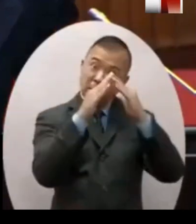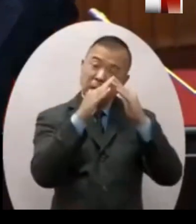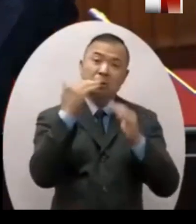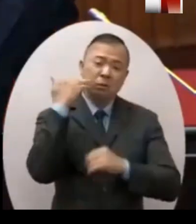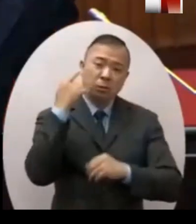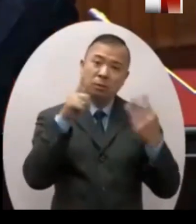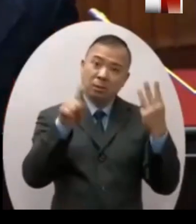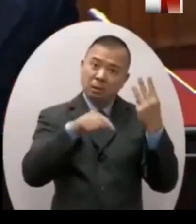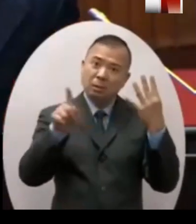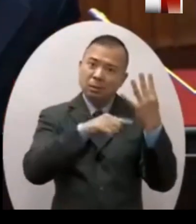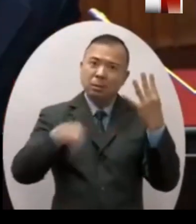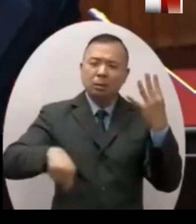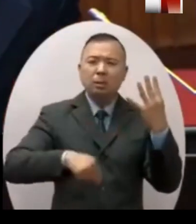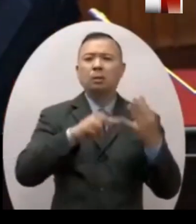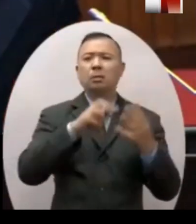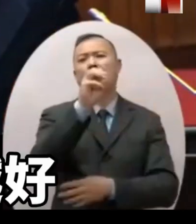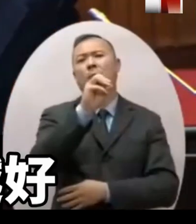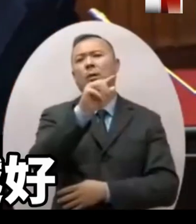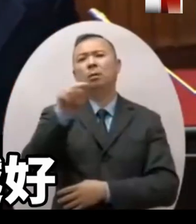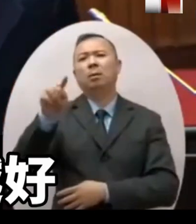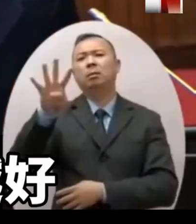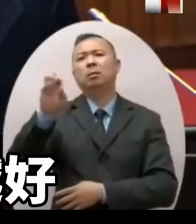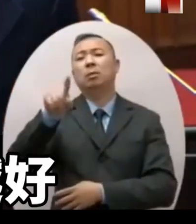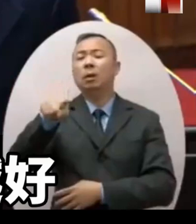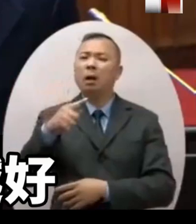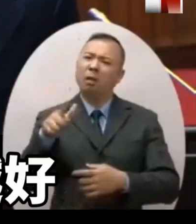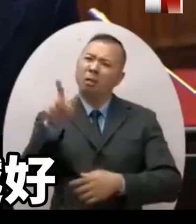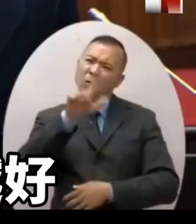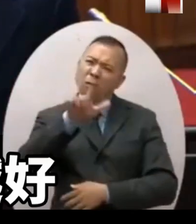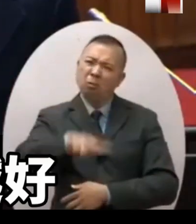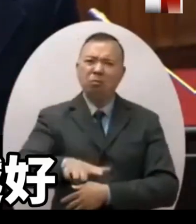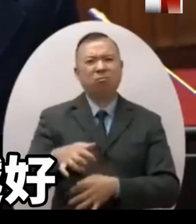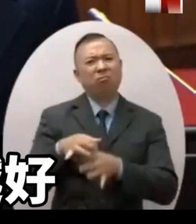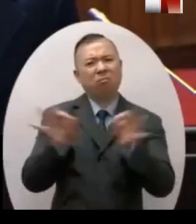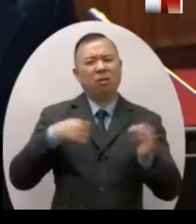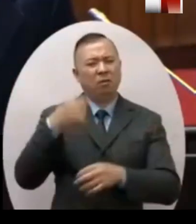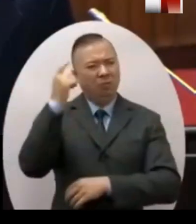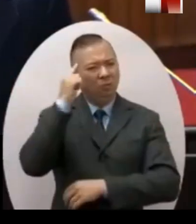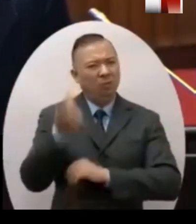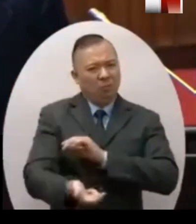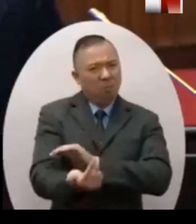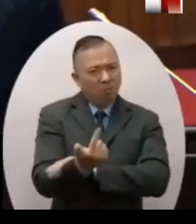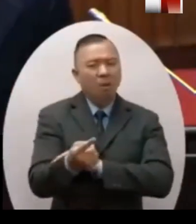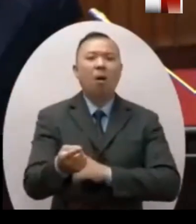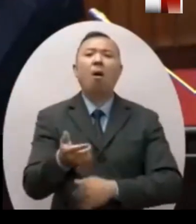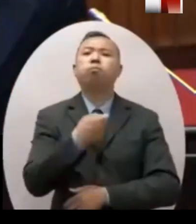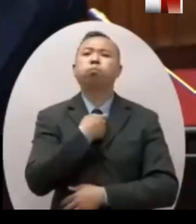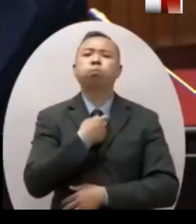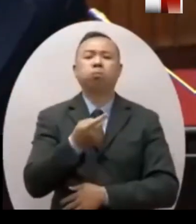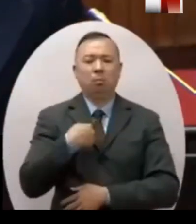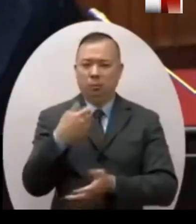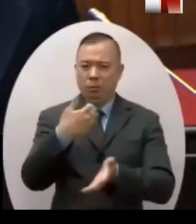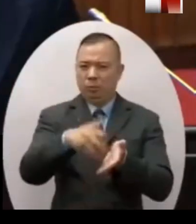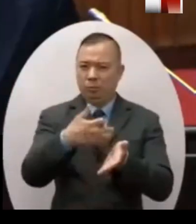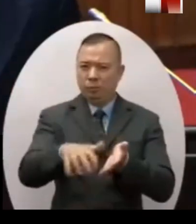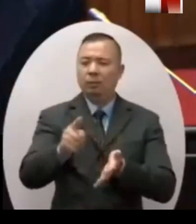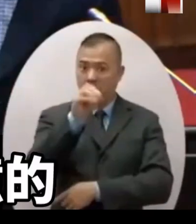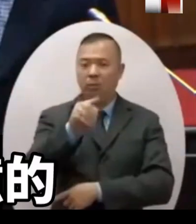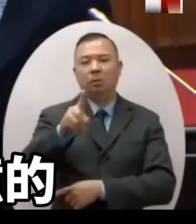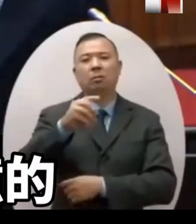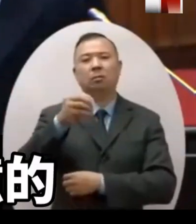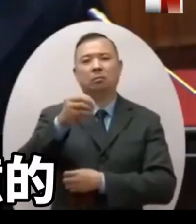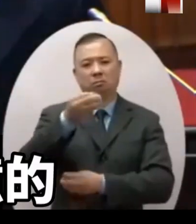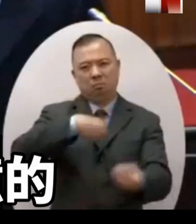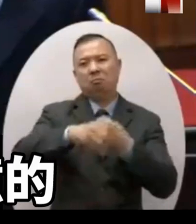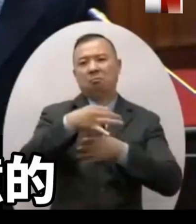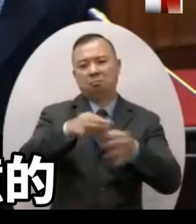啦、啊，为什么你只发6000？6000我都觉得要越快发越好。来，我算给你看，绝对可以发10000。现